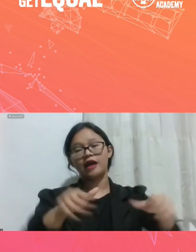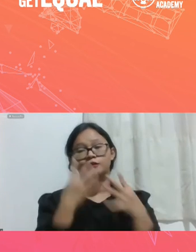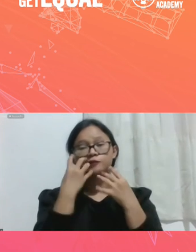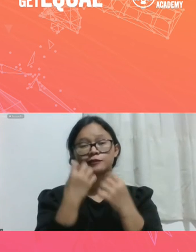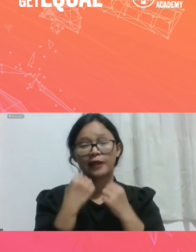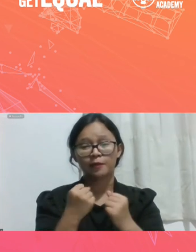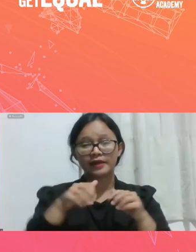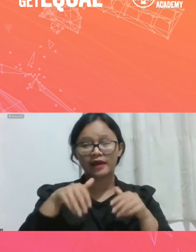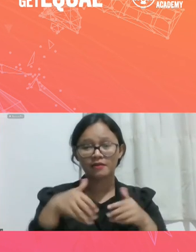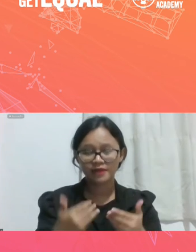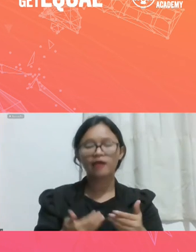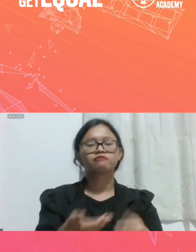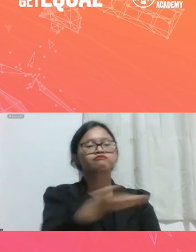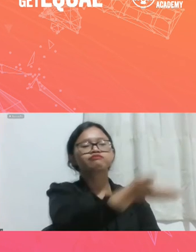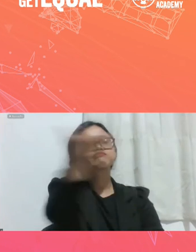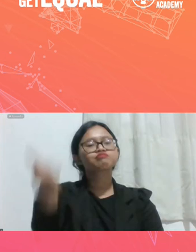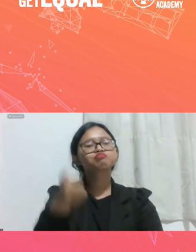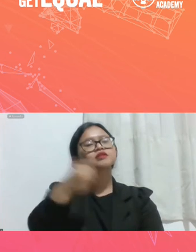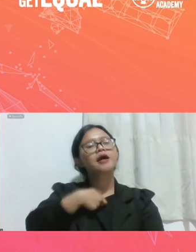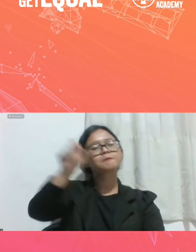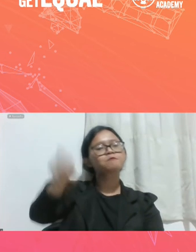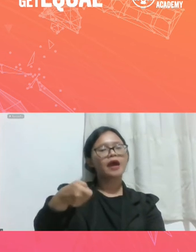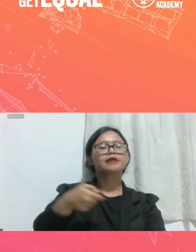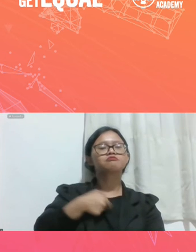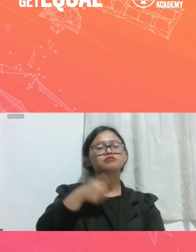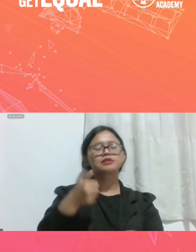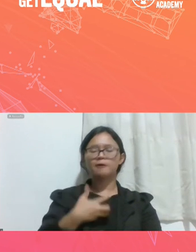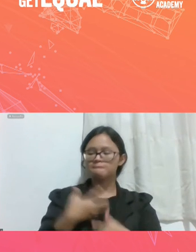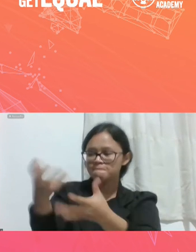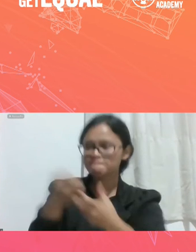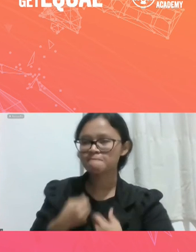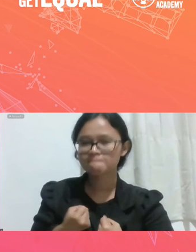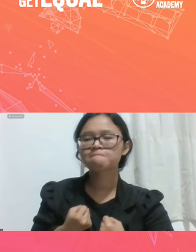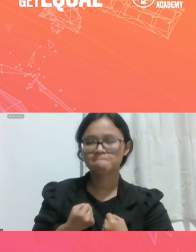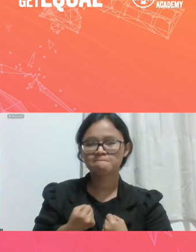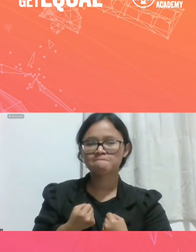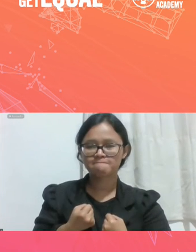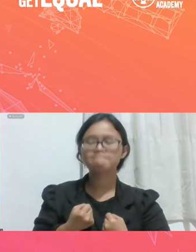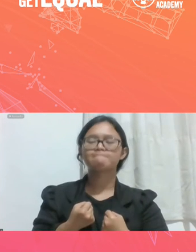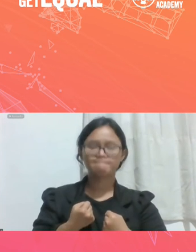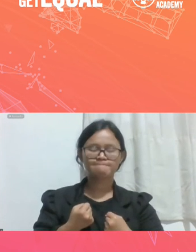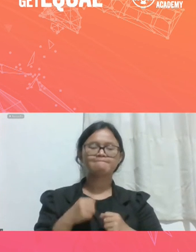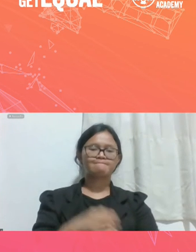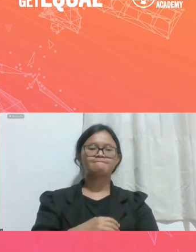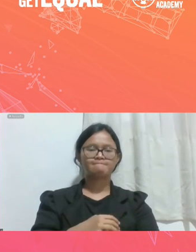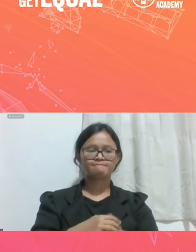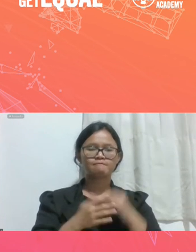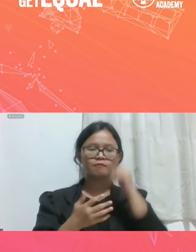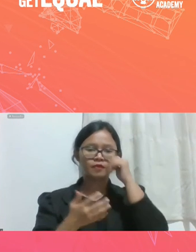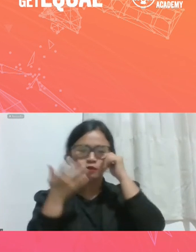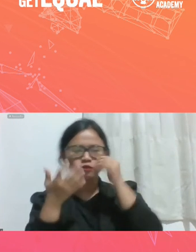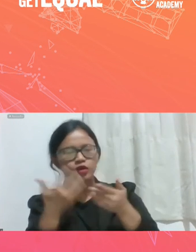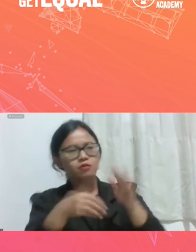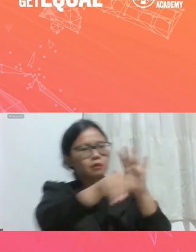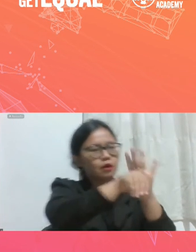jangkauan yang dilakukan oleh siapa saja untuk mendapatkan layanan. Jadi tidak menutup kemungkinan apakah dari